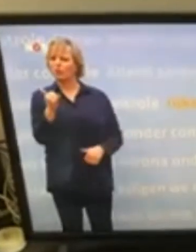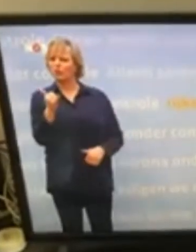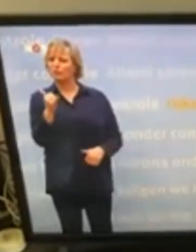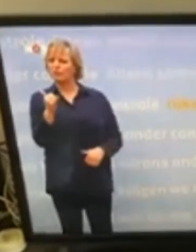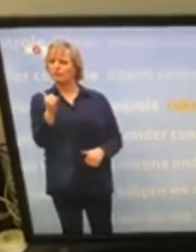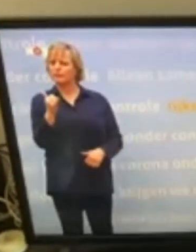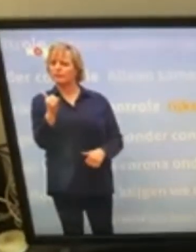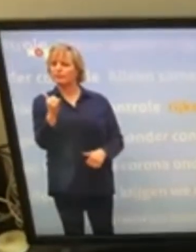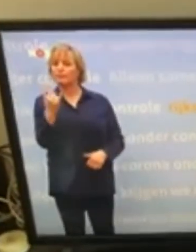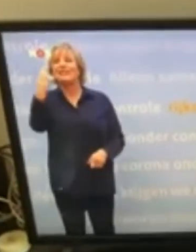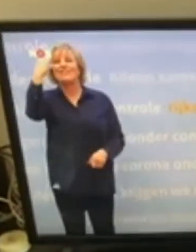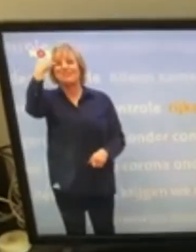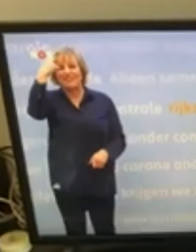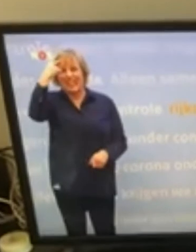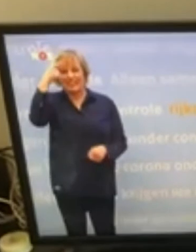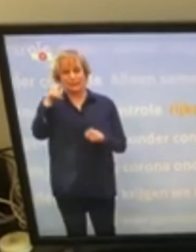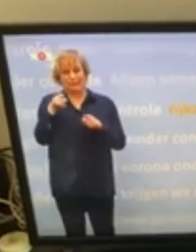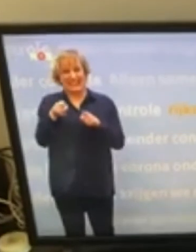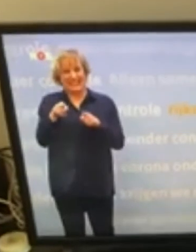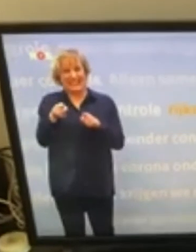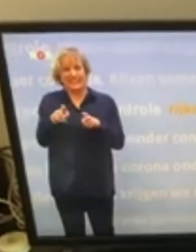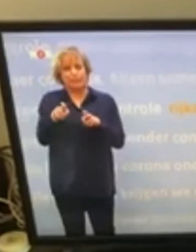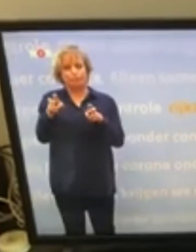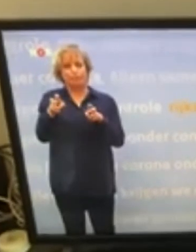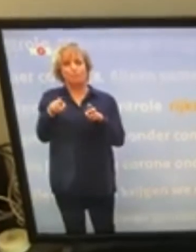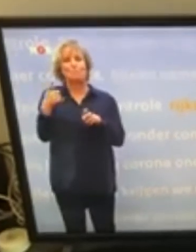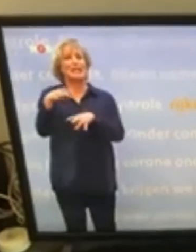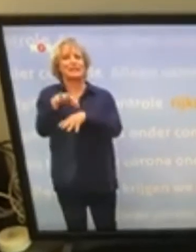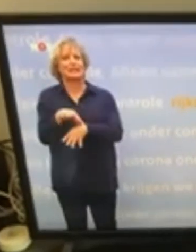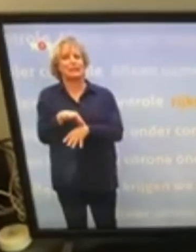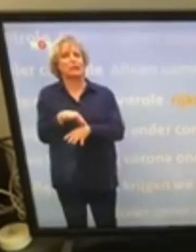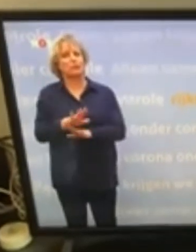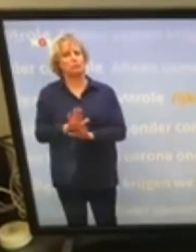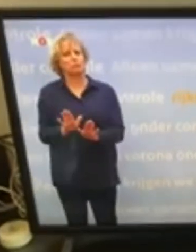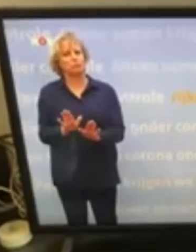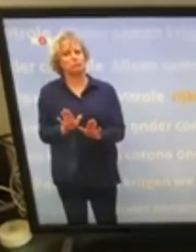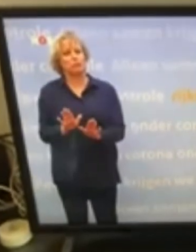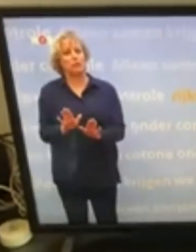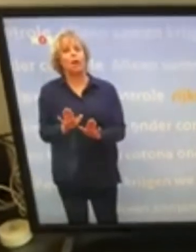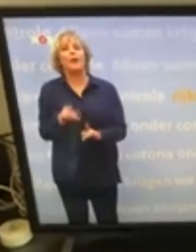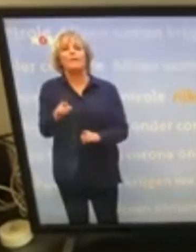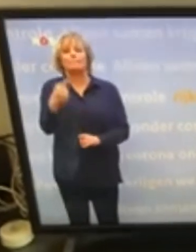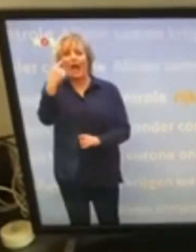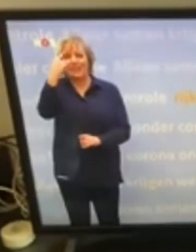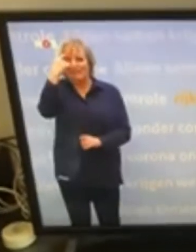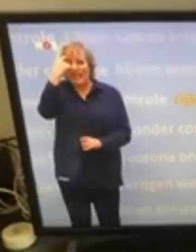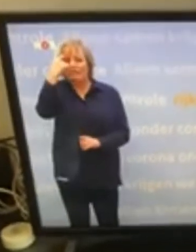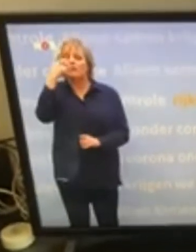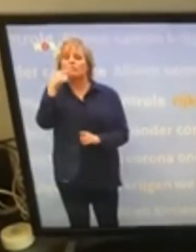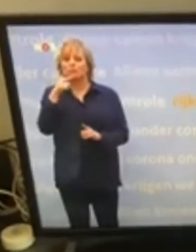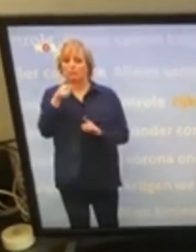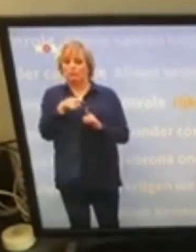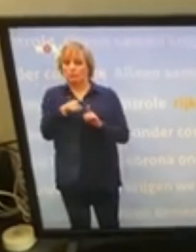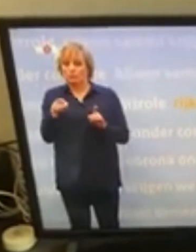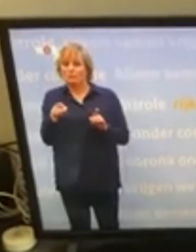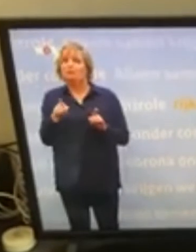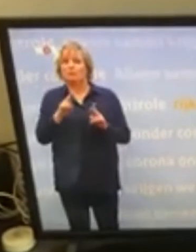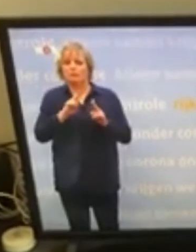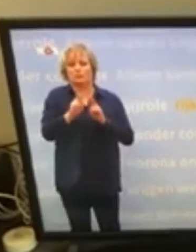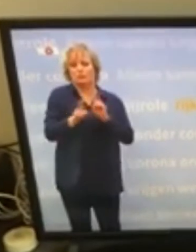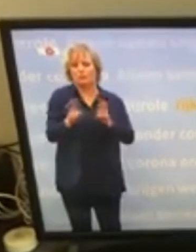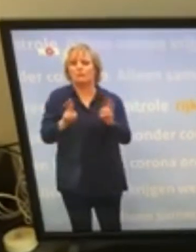we dat we van de Britse variant niet zieker worden, we weten ook dat er wel veel meer mensen ziek van gaan